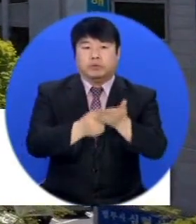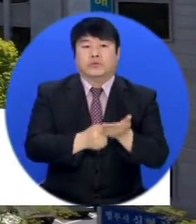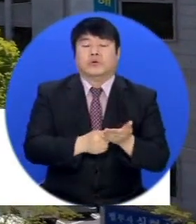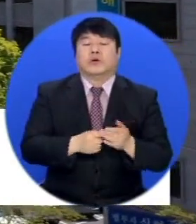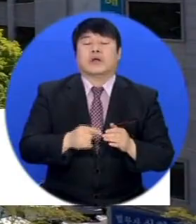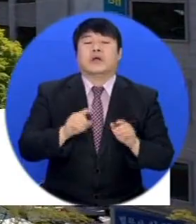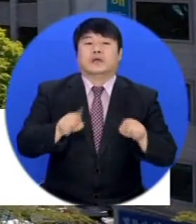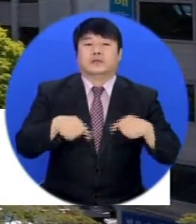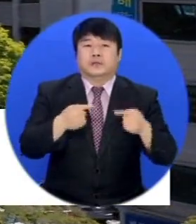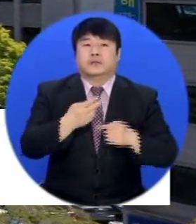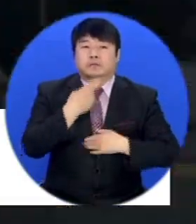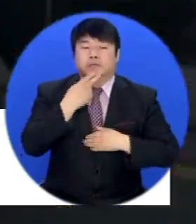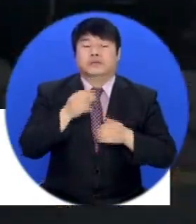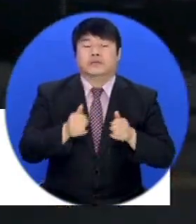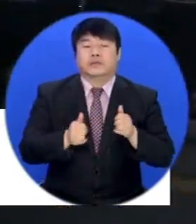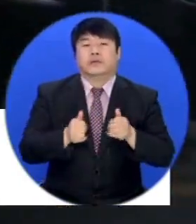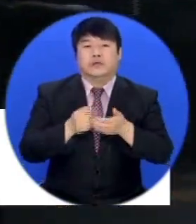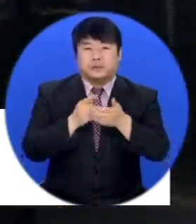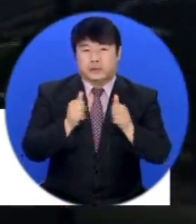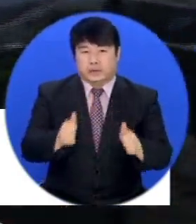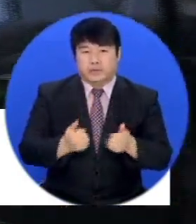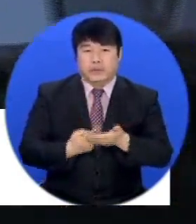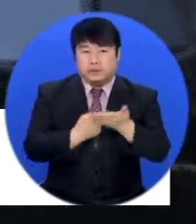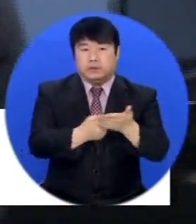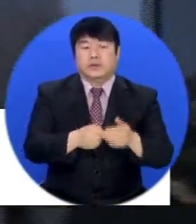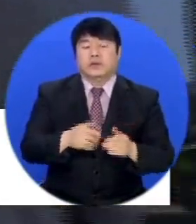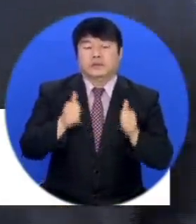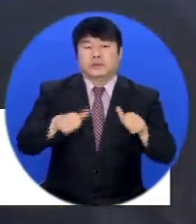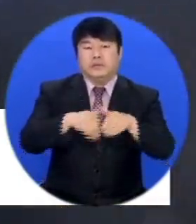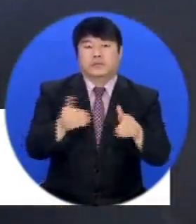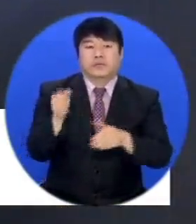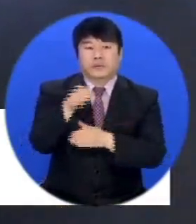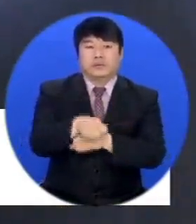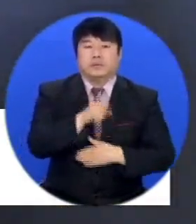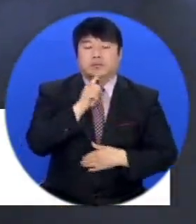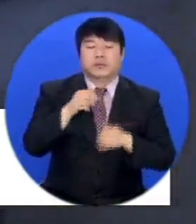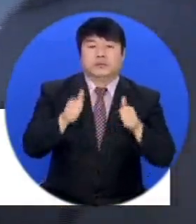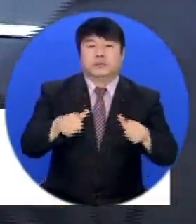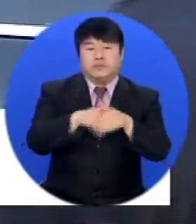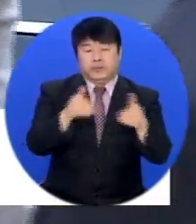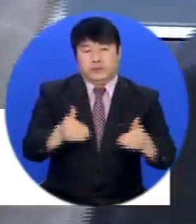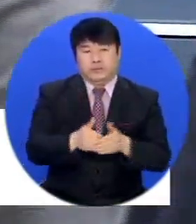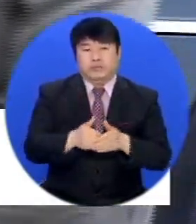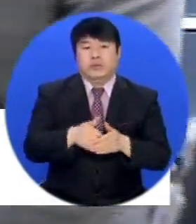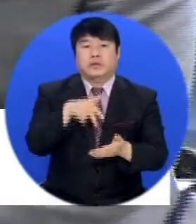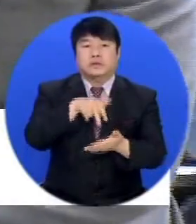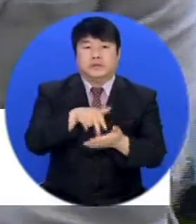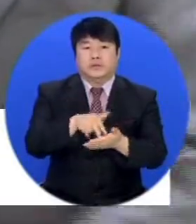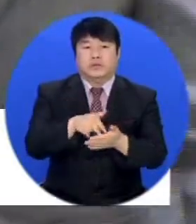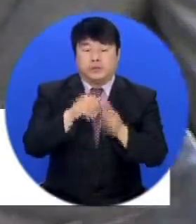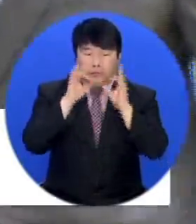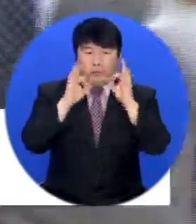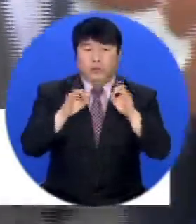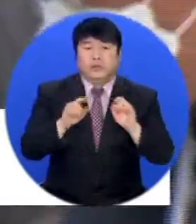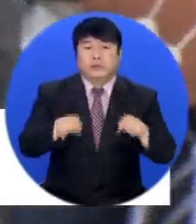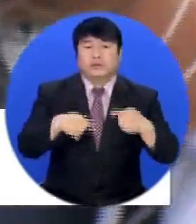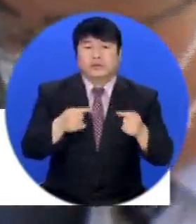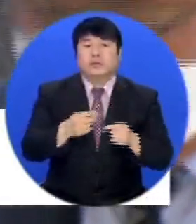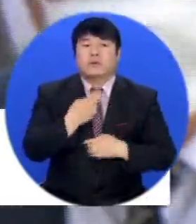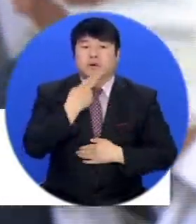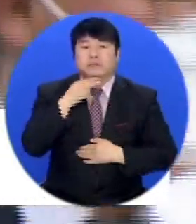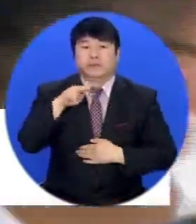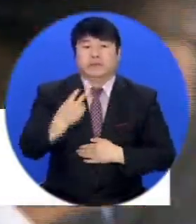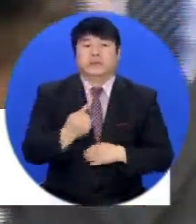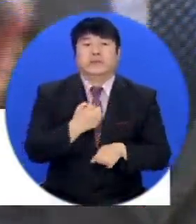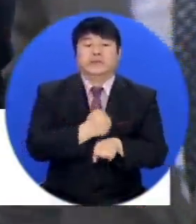불출석 신청을 재판부가 허가했다고 밝혔습니다. 재판부는 재판 사정에 비추어 볼 때 불출석을